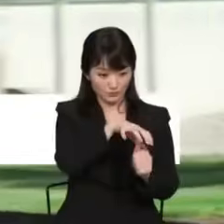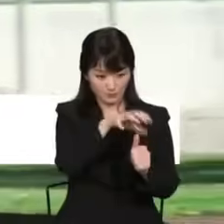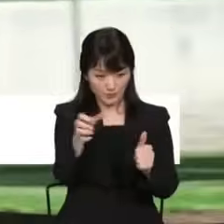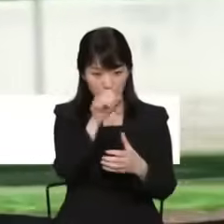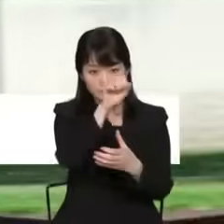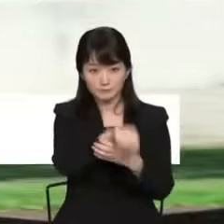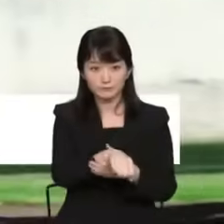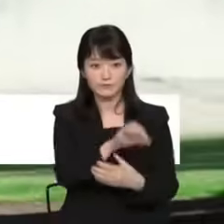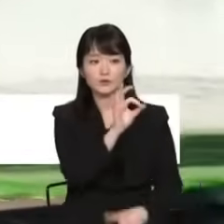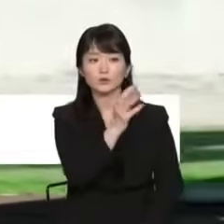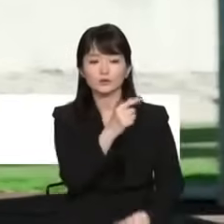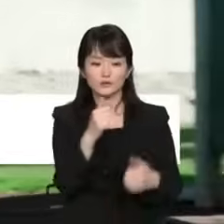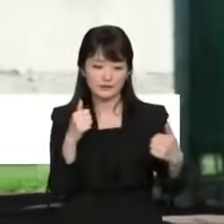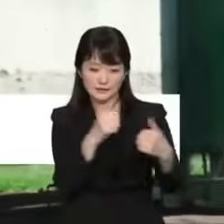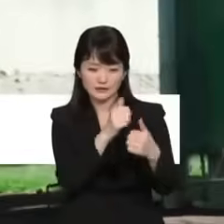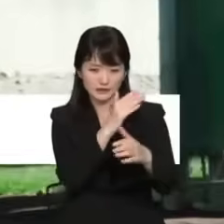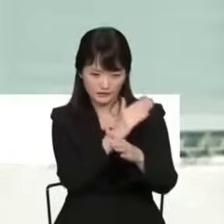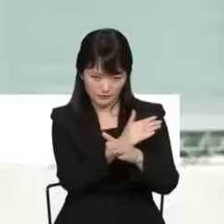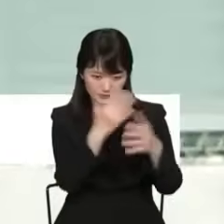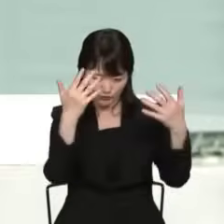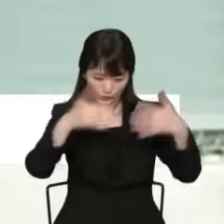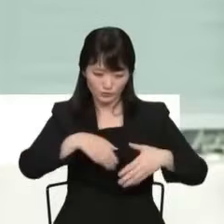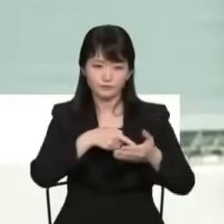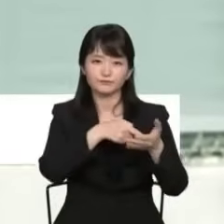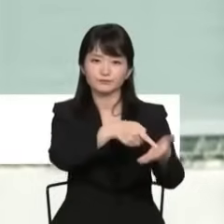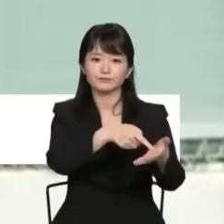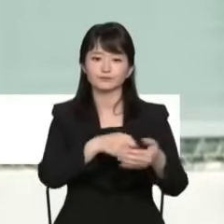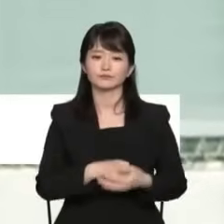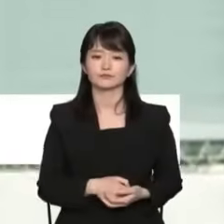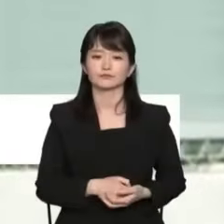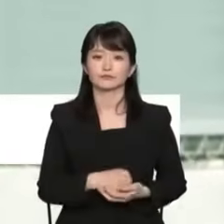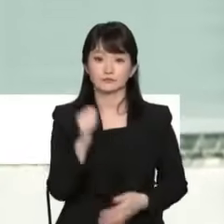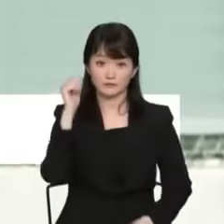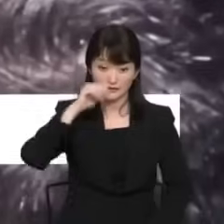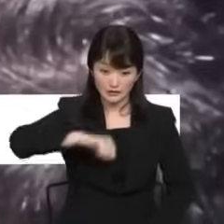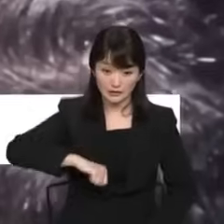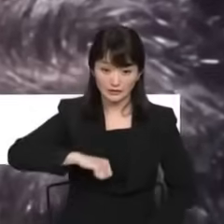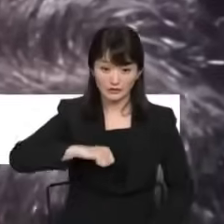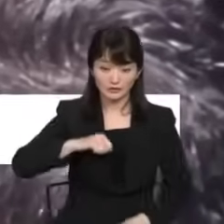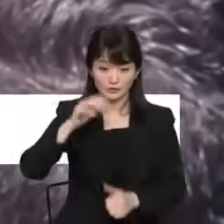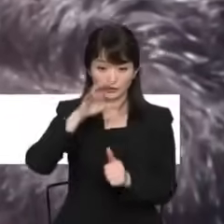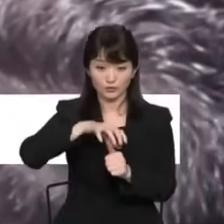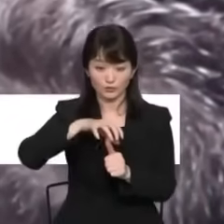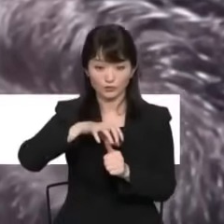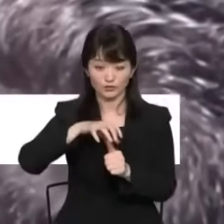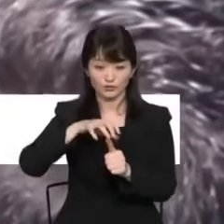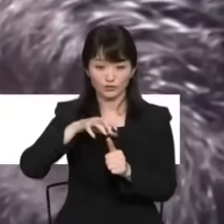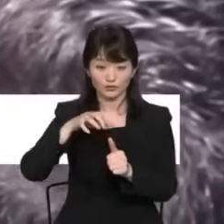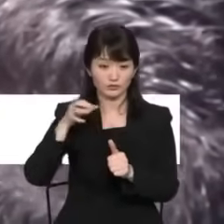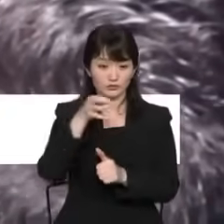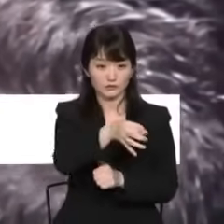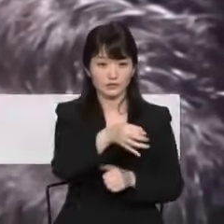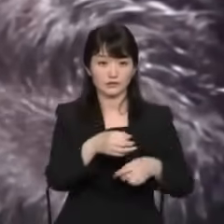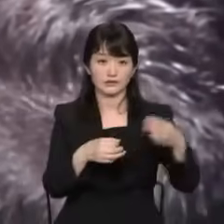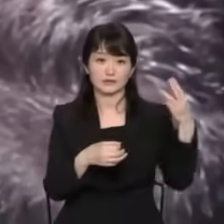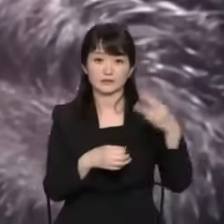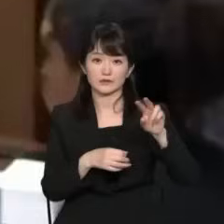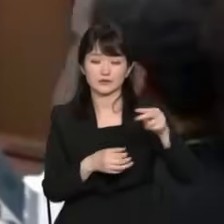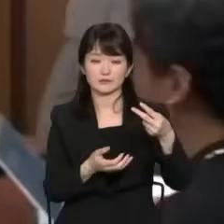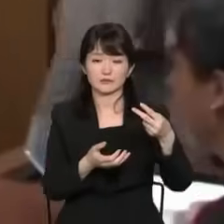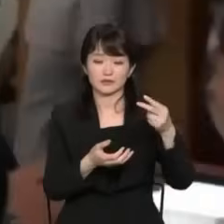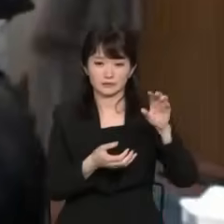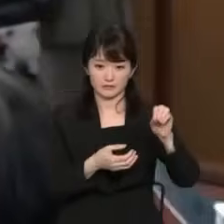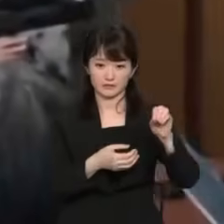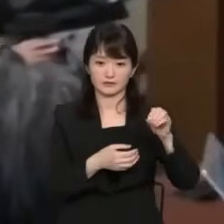단 오타니와 접촉 금지 등 조건을 내걸었습니다. 이를 위반하면 보석 보증금 3,500만 원을 내야 합니다. 수사